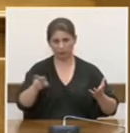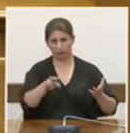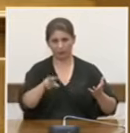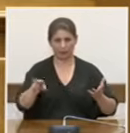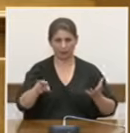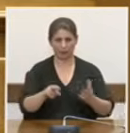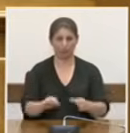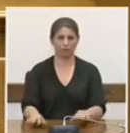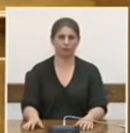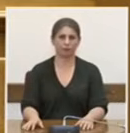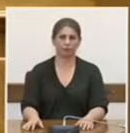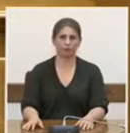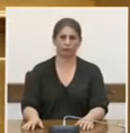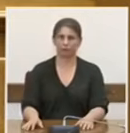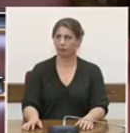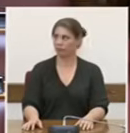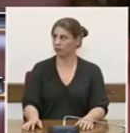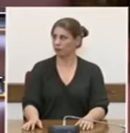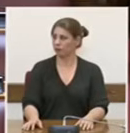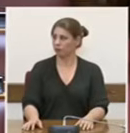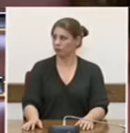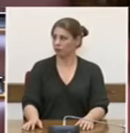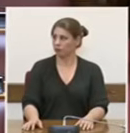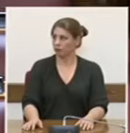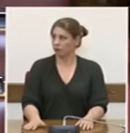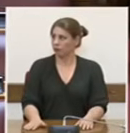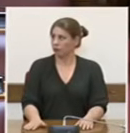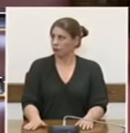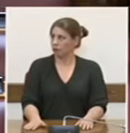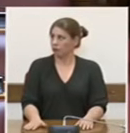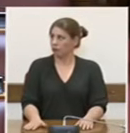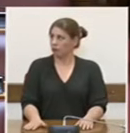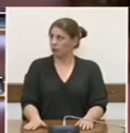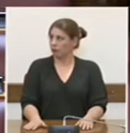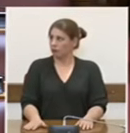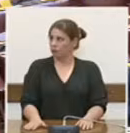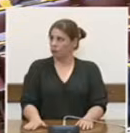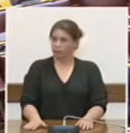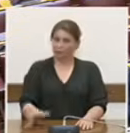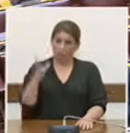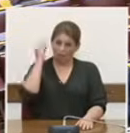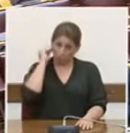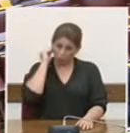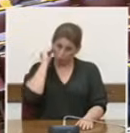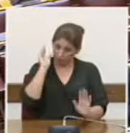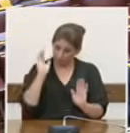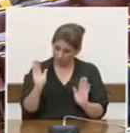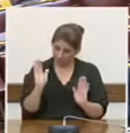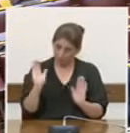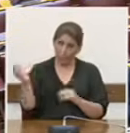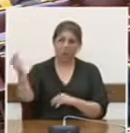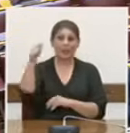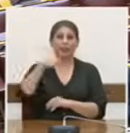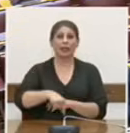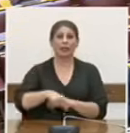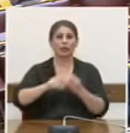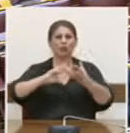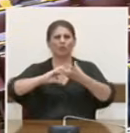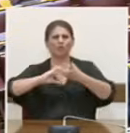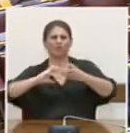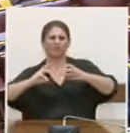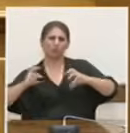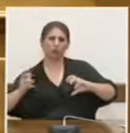Οι επενδύσεις. Το ακούτε, σας λέω τώρα. Το ακούτε. Αλλά το να έρχεσαι εδώ και να διαστρέβεις ό,τι